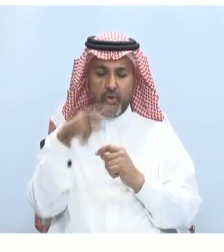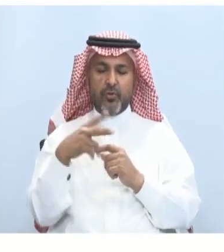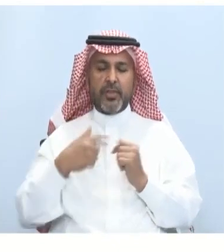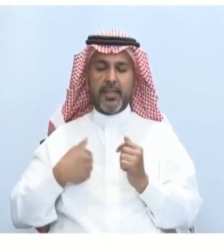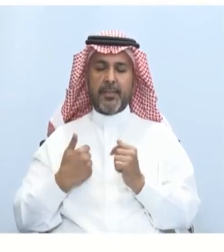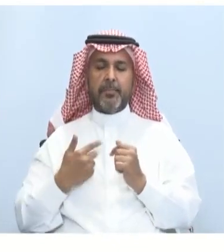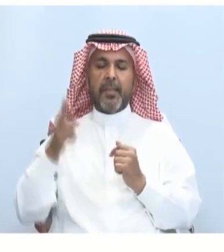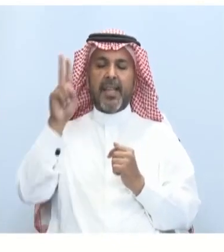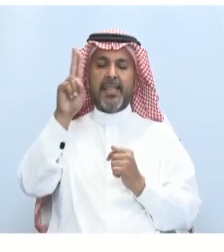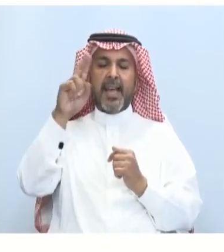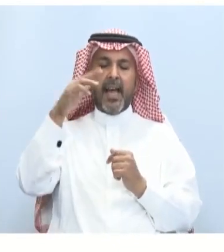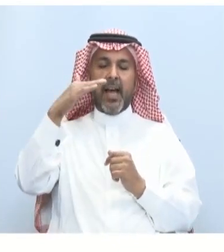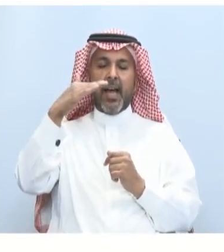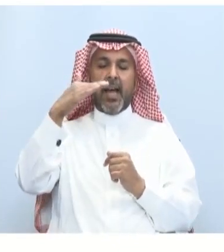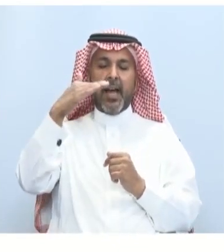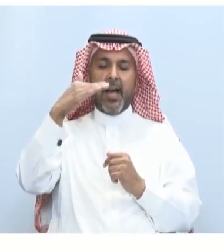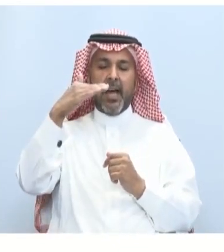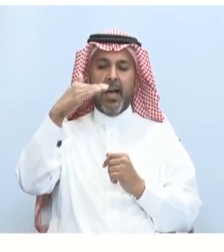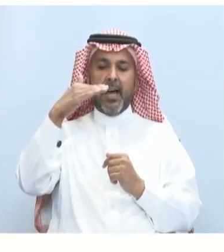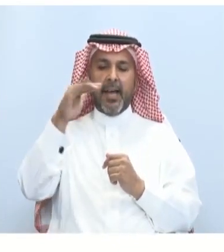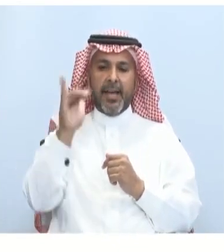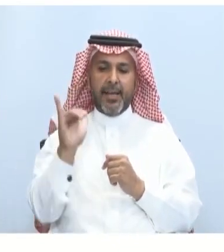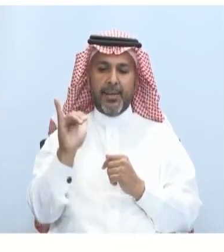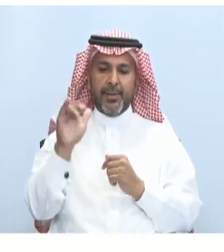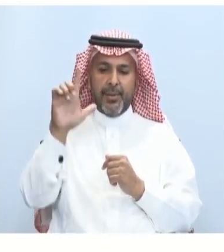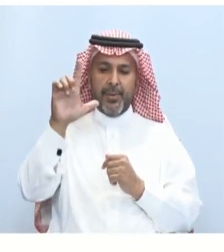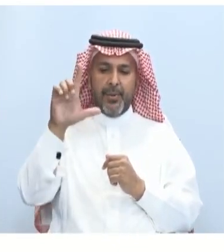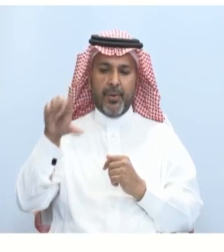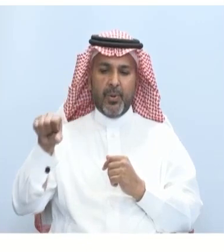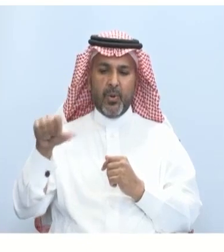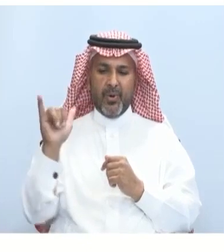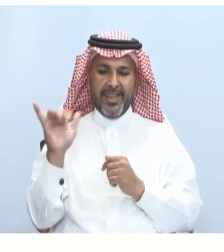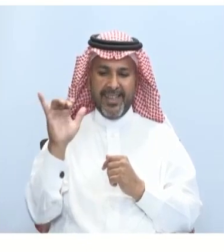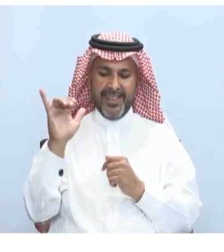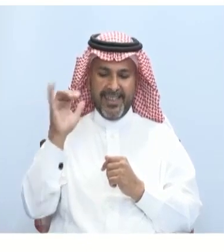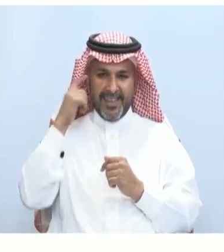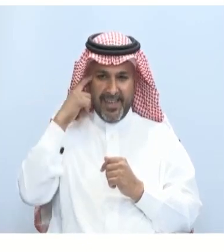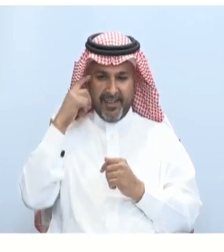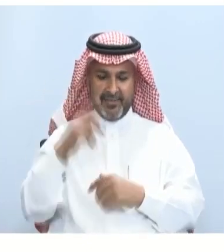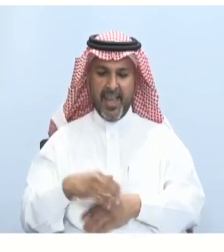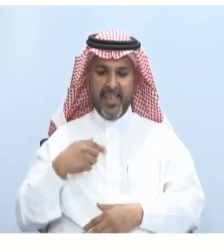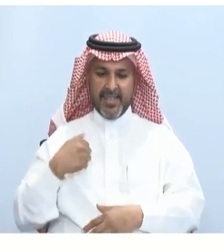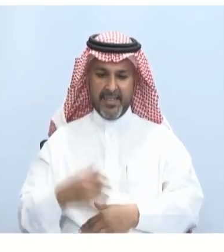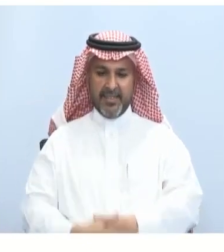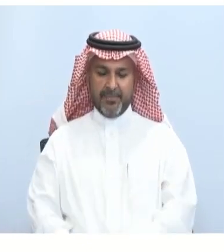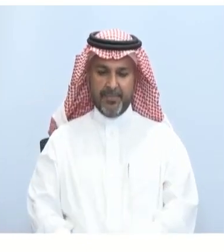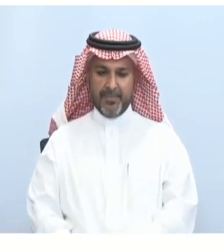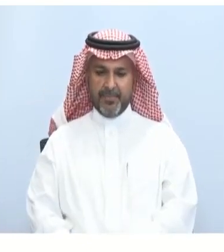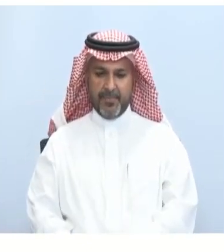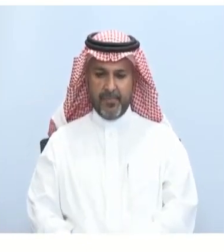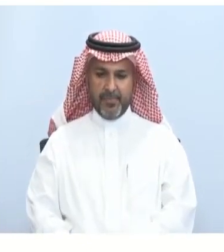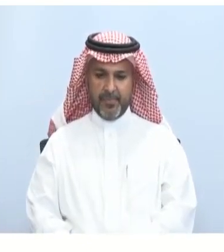تحقق الاعداد التخيليه البحته كلا من الخاصيتين التجميعيه والتبديليه على الضرب